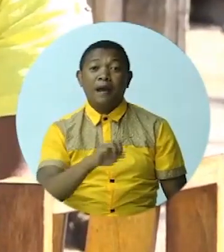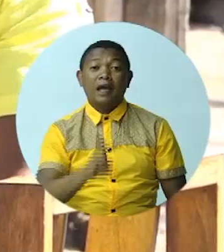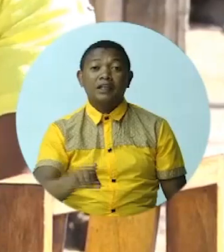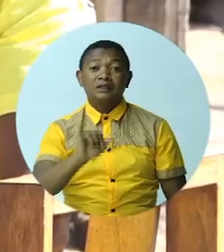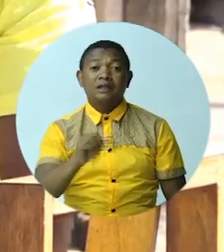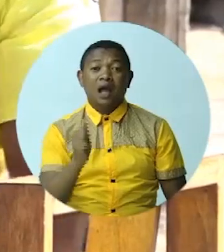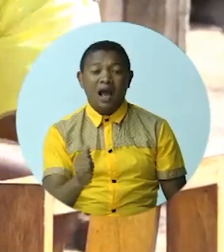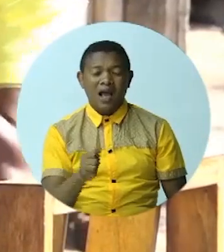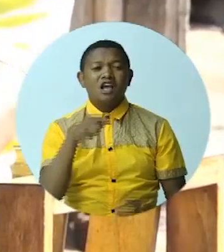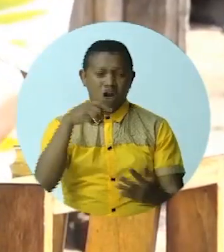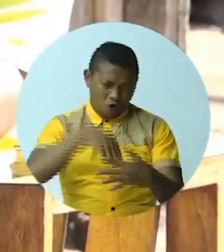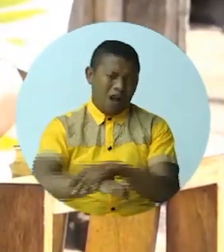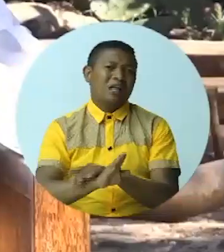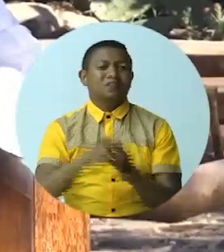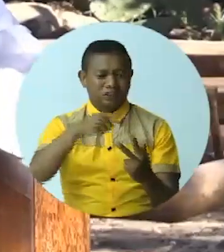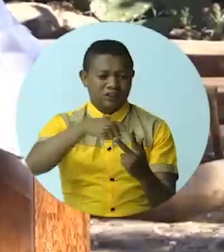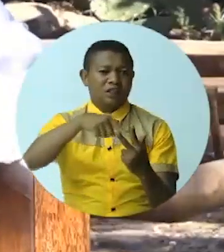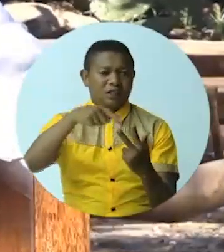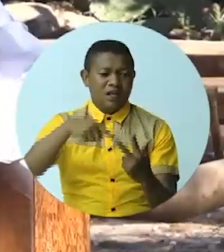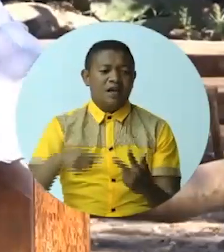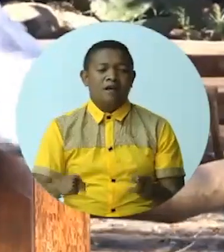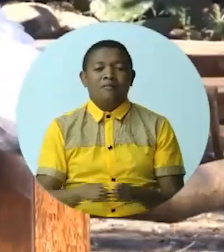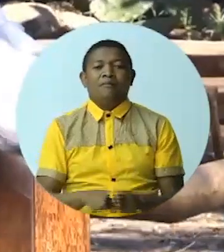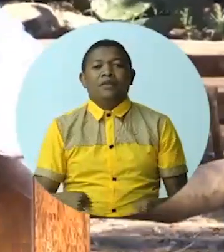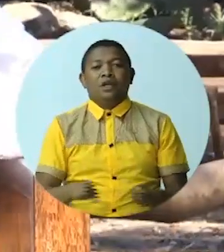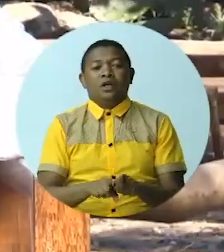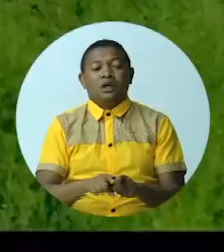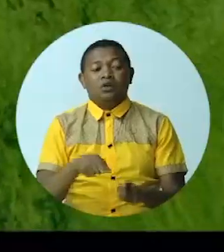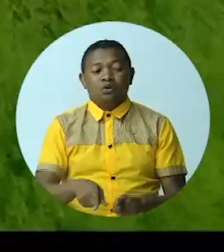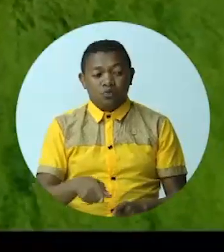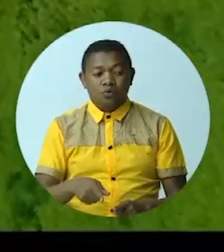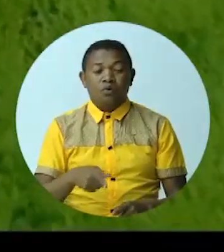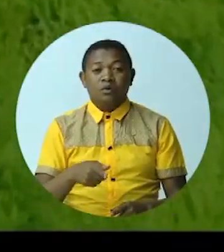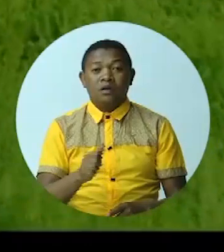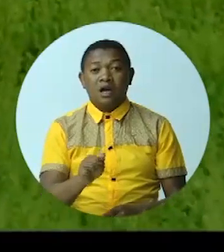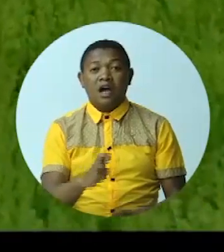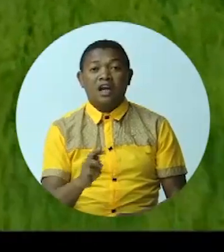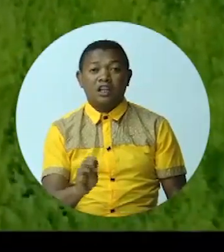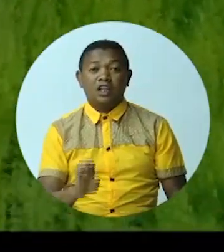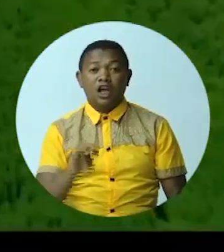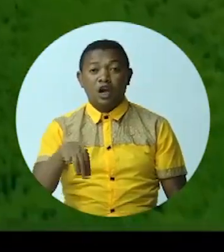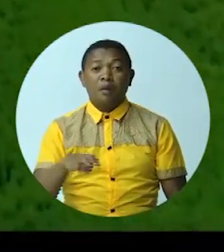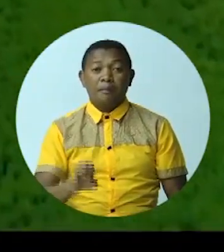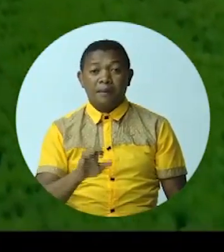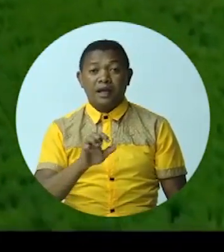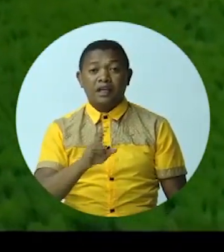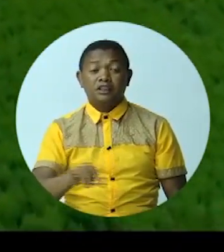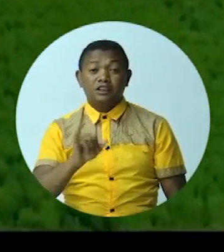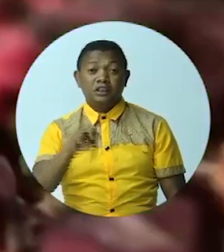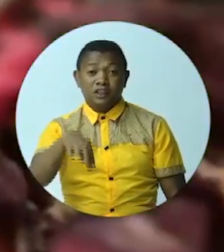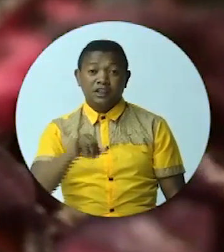artesonaty ohatra dia azo avy amin'ny artemisinine, zany hoe ny artemisinine dia azo avy amin'ny